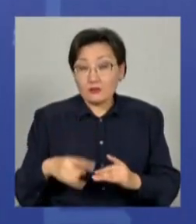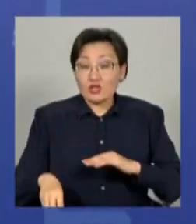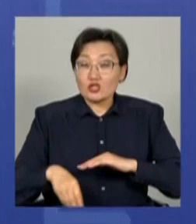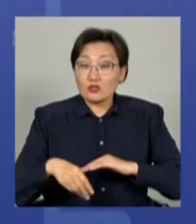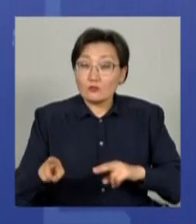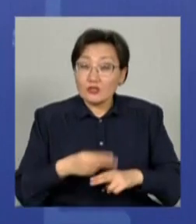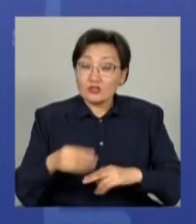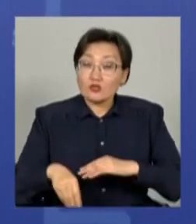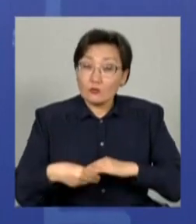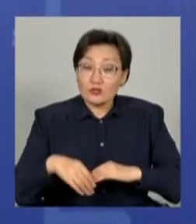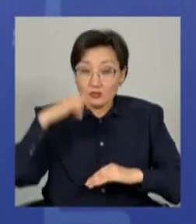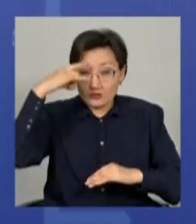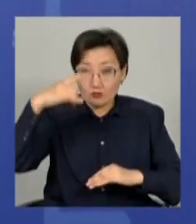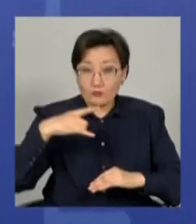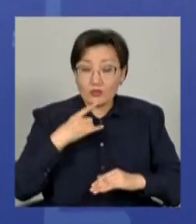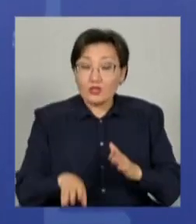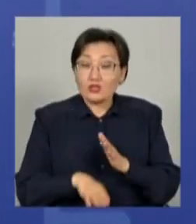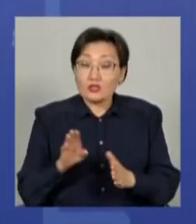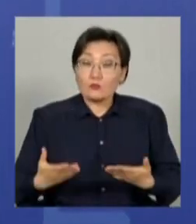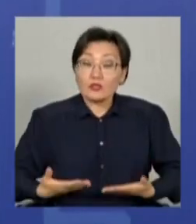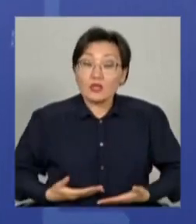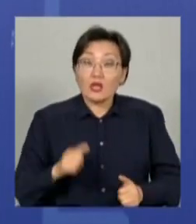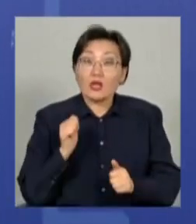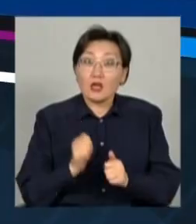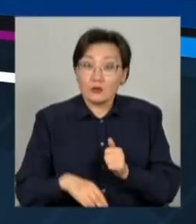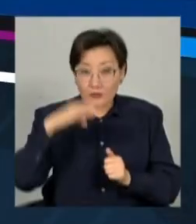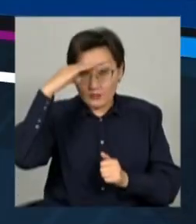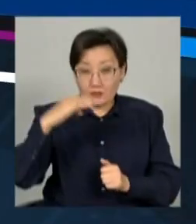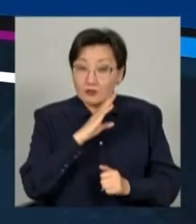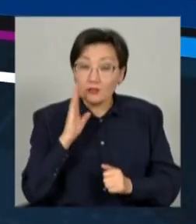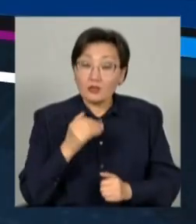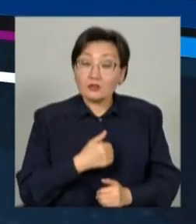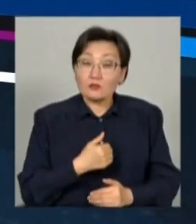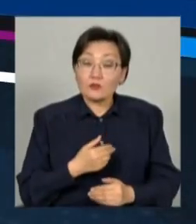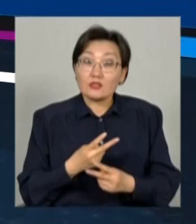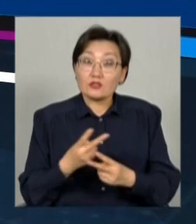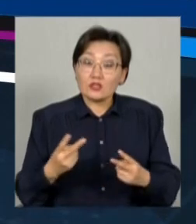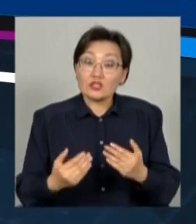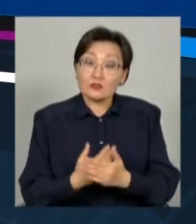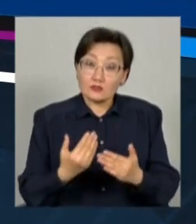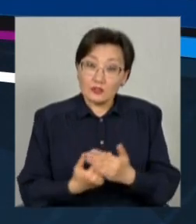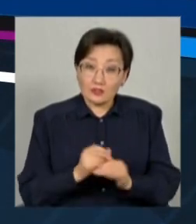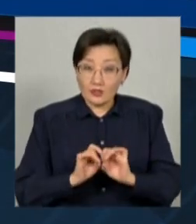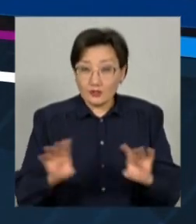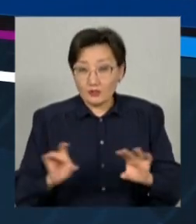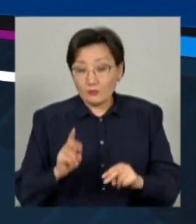жемқорсыз Қазақстанда жақсы өмір сүргенін әрбір ата-ана қалайды. Құрметті көрермен, әзірге